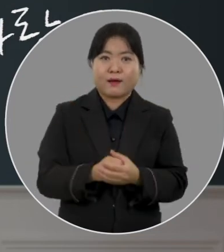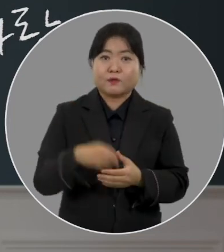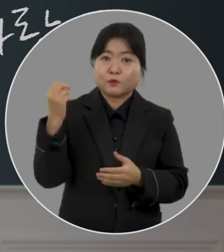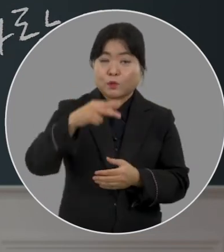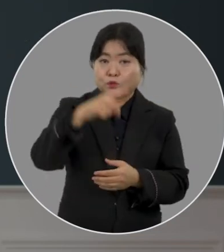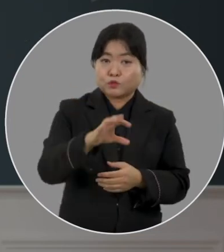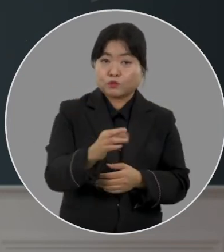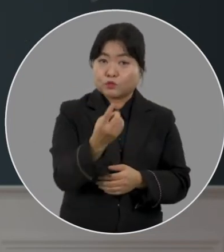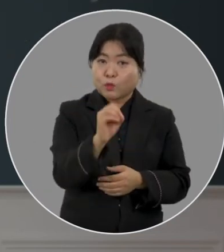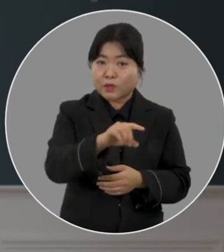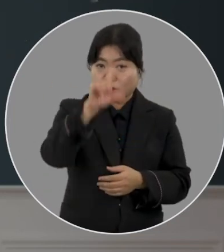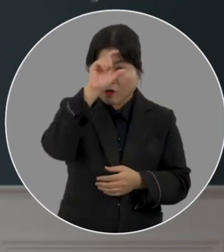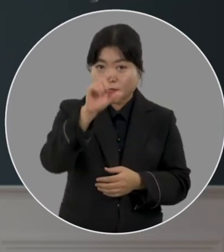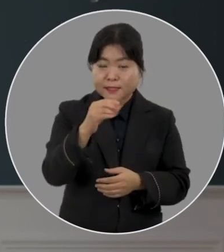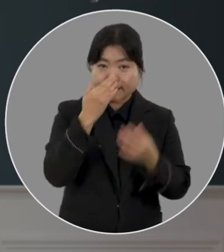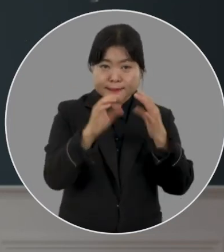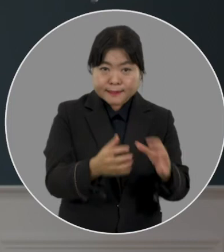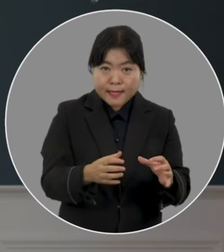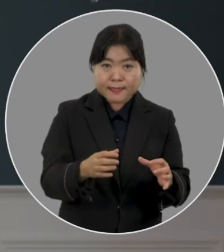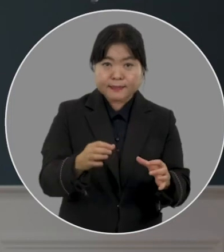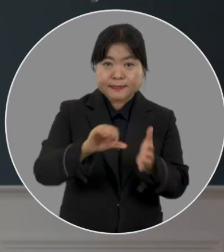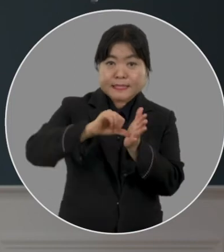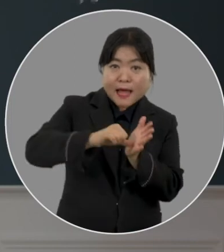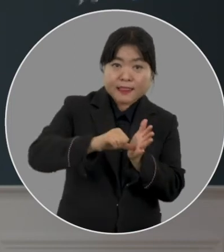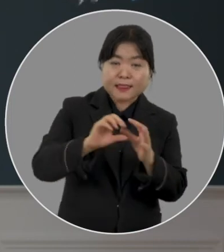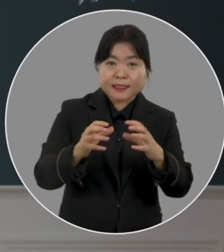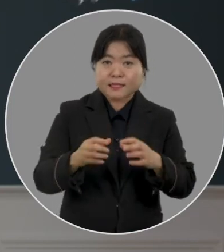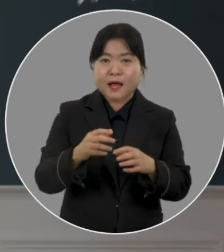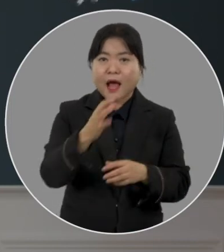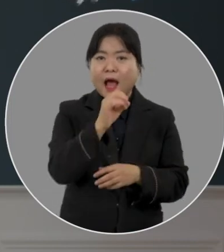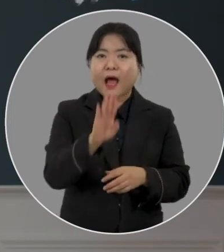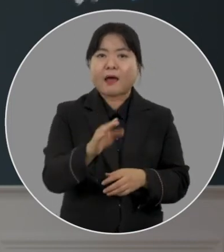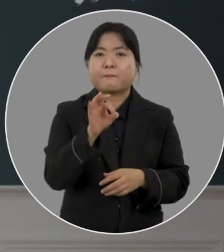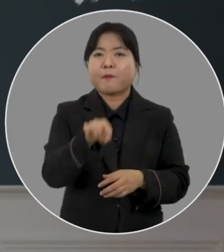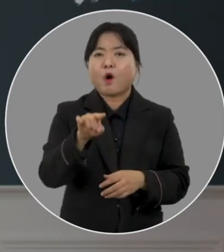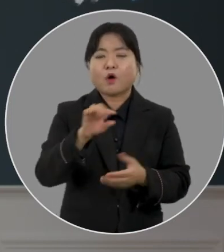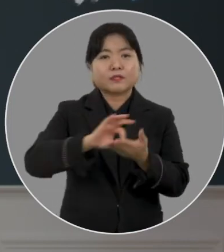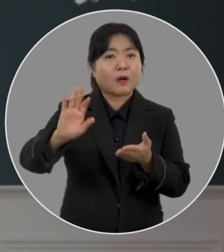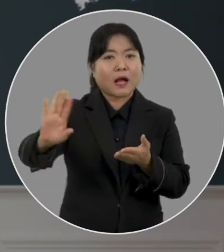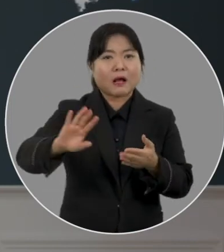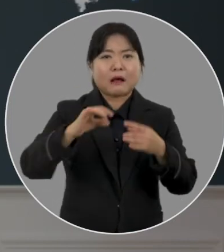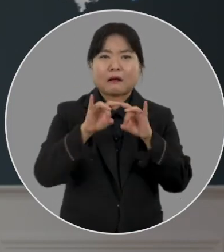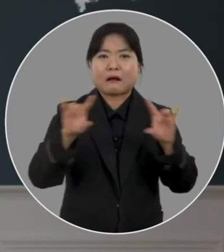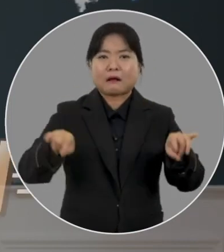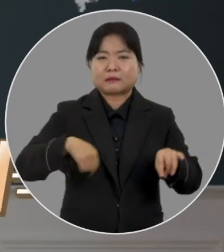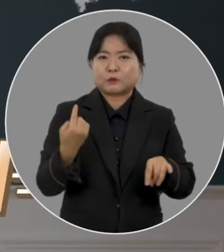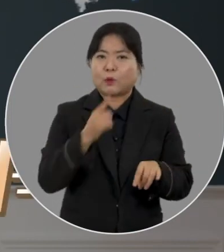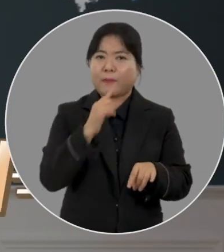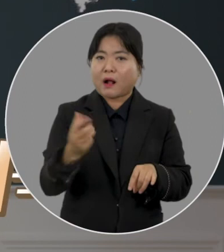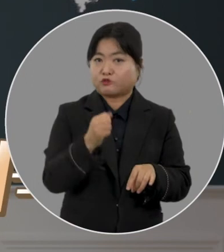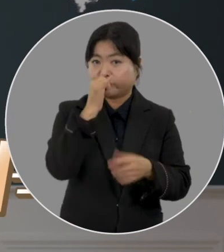그리고 중동에서 터키, 이스라엘, 이란은 아랍어를 쓰지 않는 각각 자국말을 가지고 있습니다.